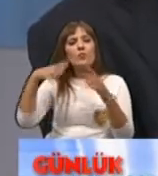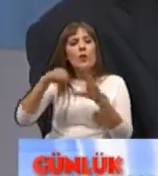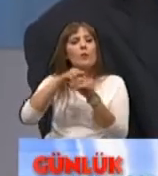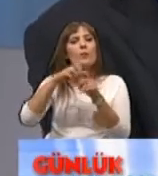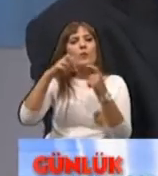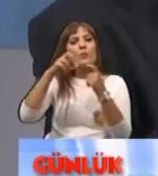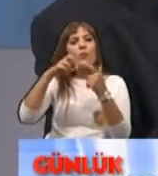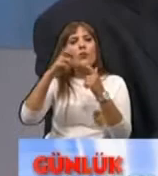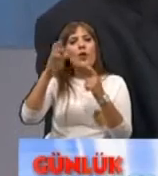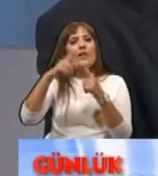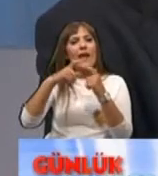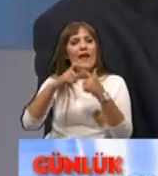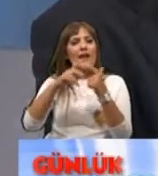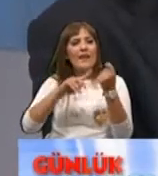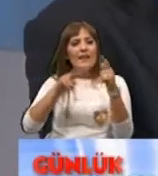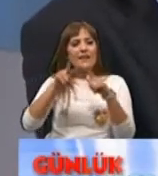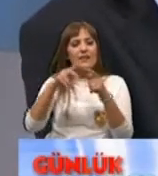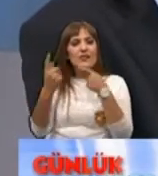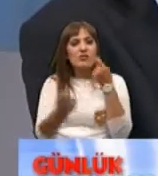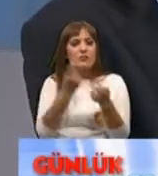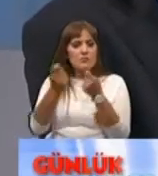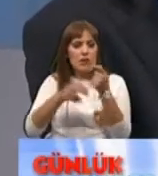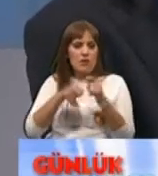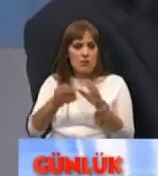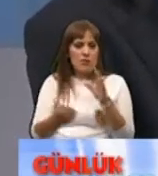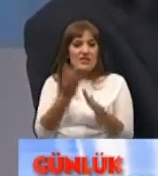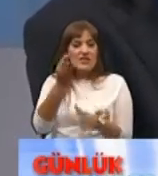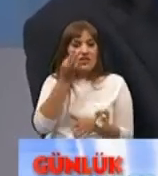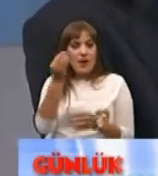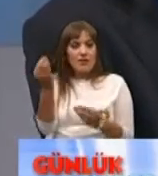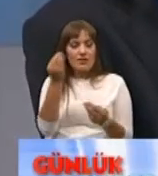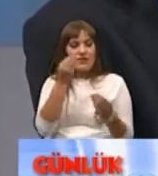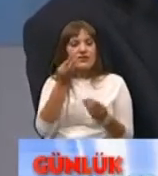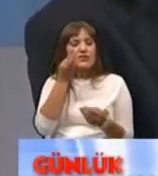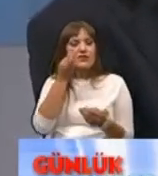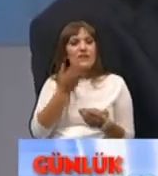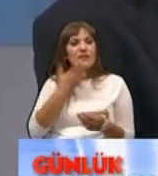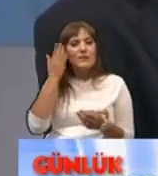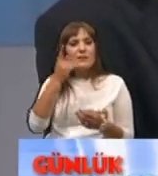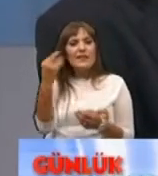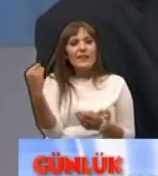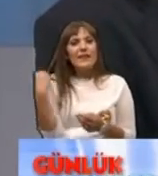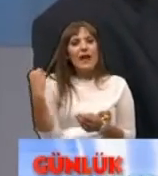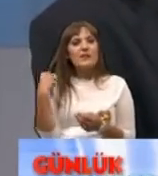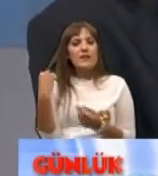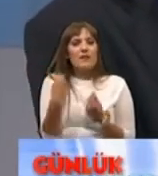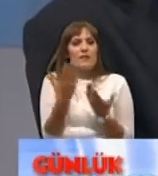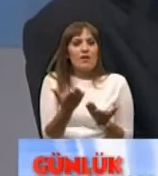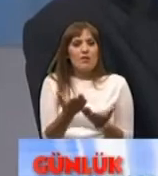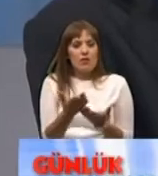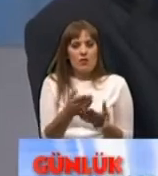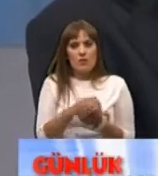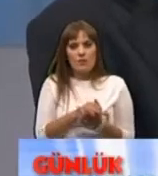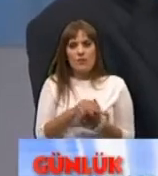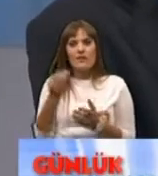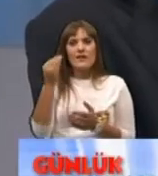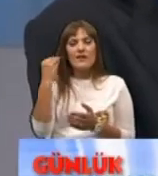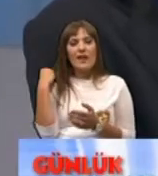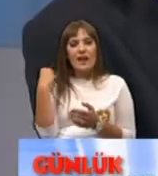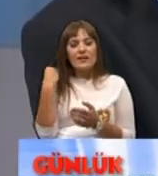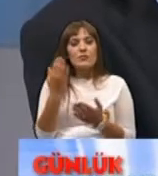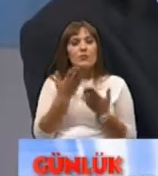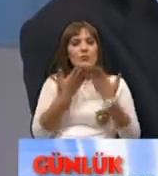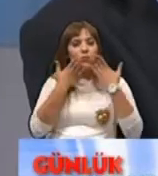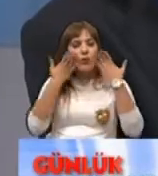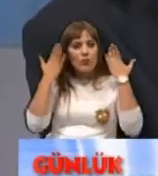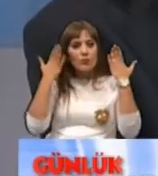hücreleri uyarıyor. Aktive ediyor. Canlandırıyor. Ve cilde bir tazelik veriyor aslında. Tazelik,